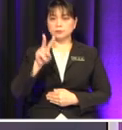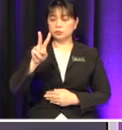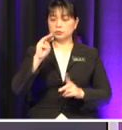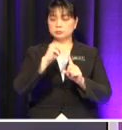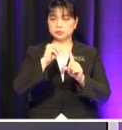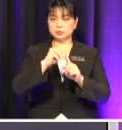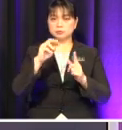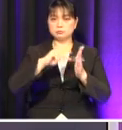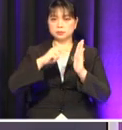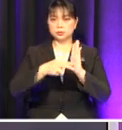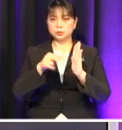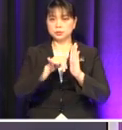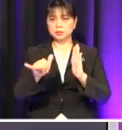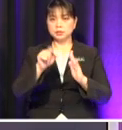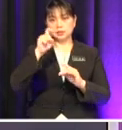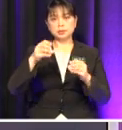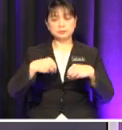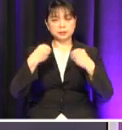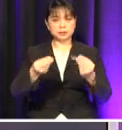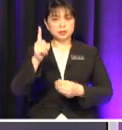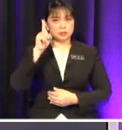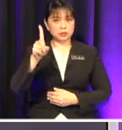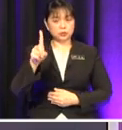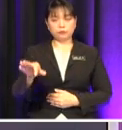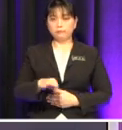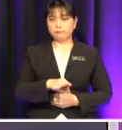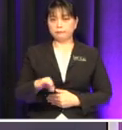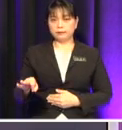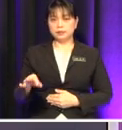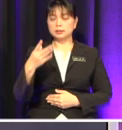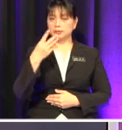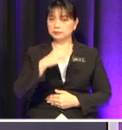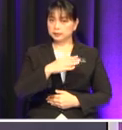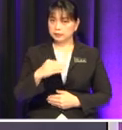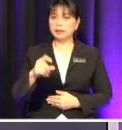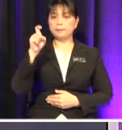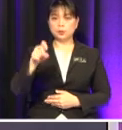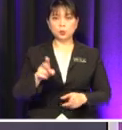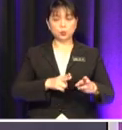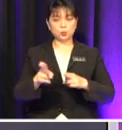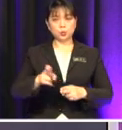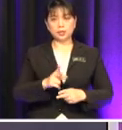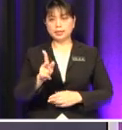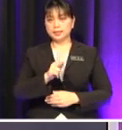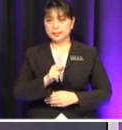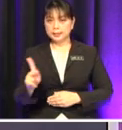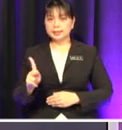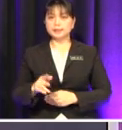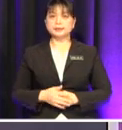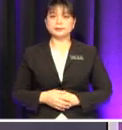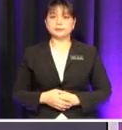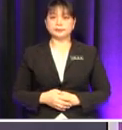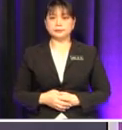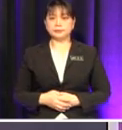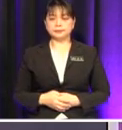dia kena Beri satu faktor Oke kemudian dikena Uraikan Oke digunakan oleh julatif